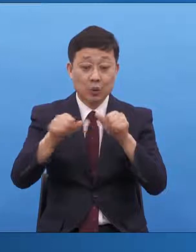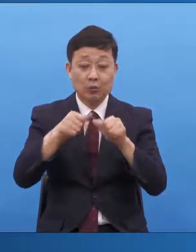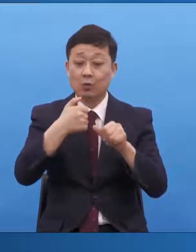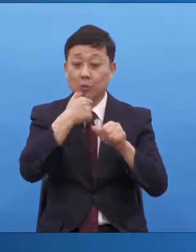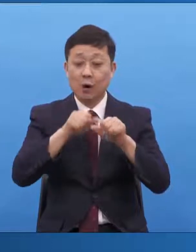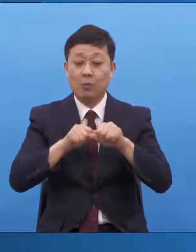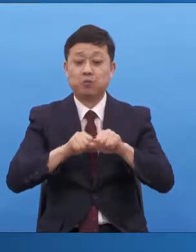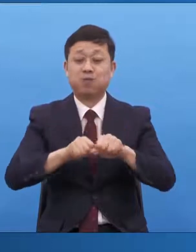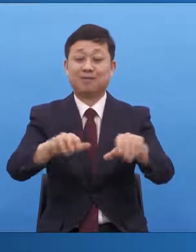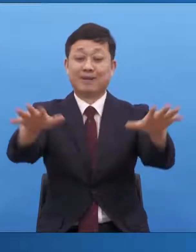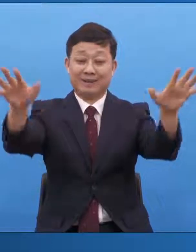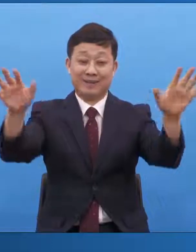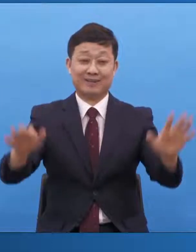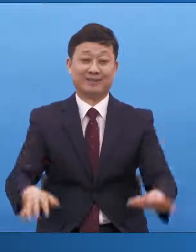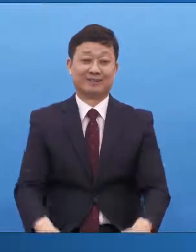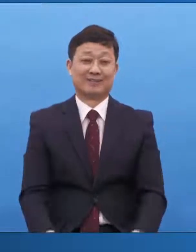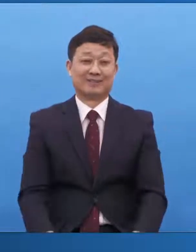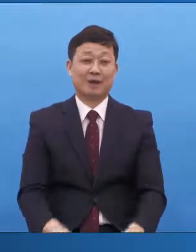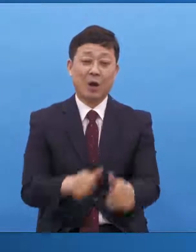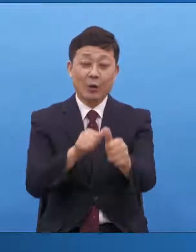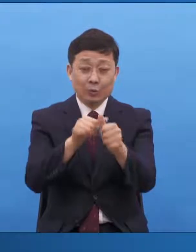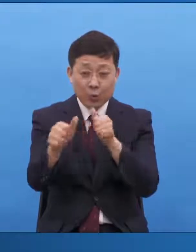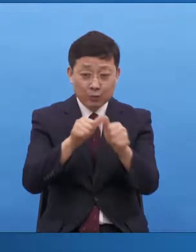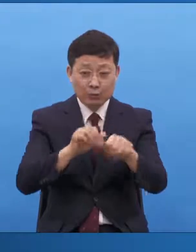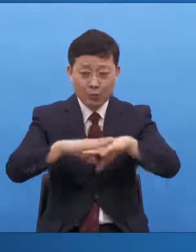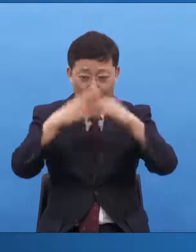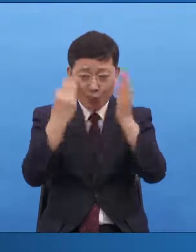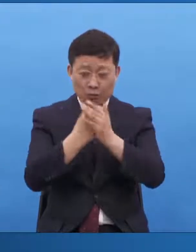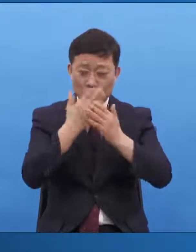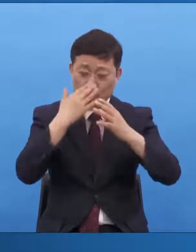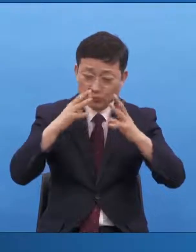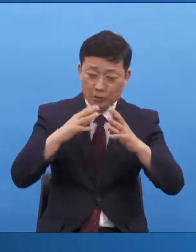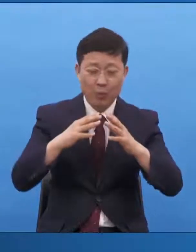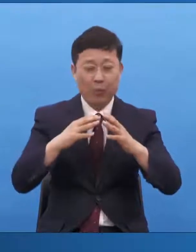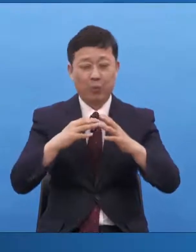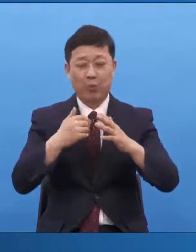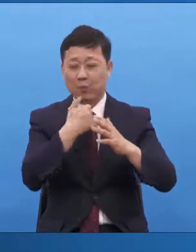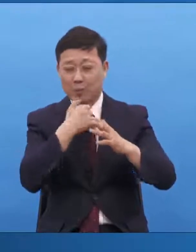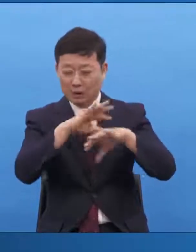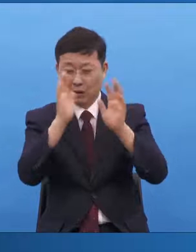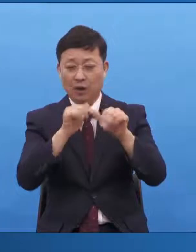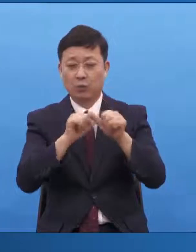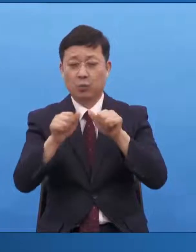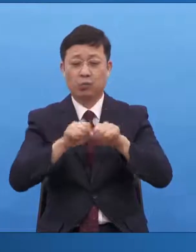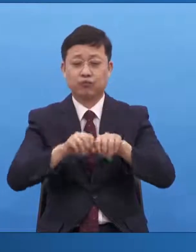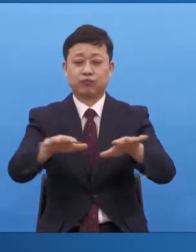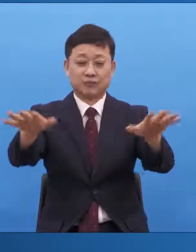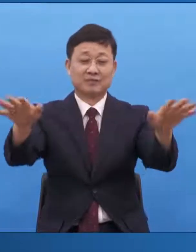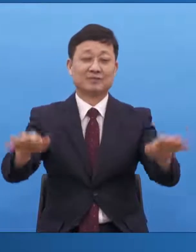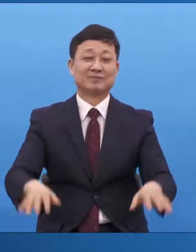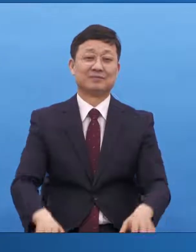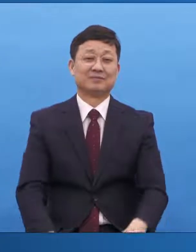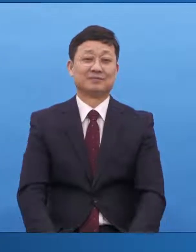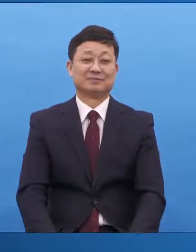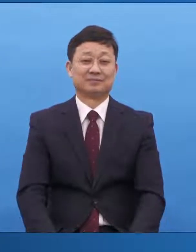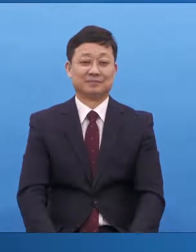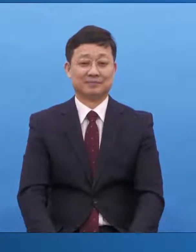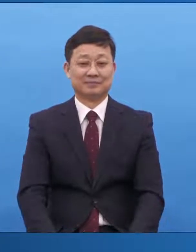to Rome. 이 소문이 모든 유대인 사람 전달되겠죠. And this news was spread to all the Jewish people as